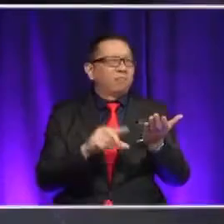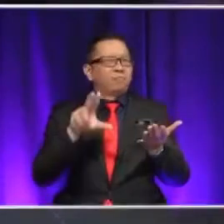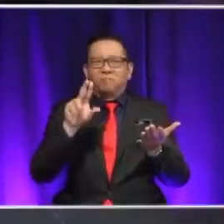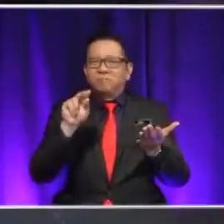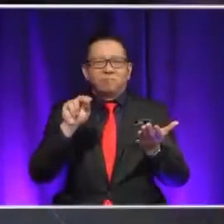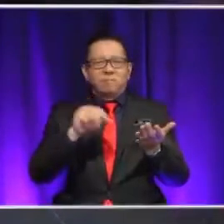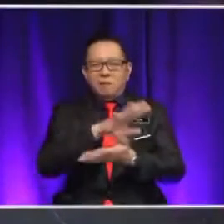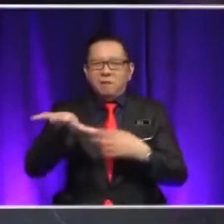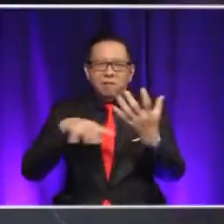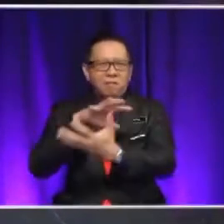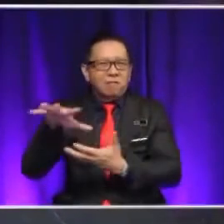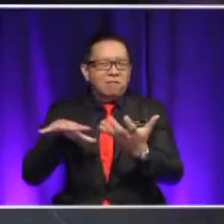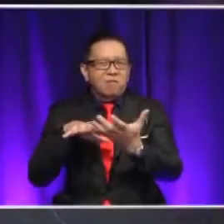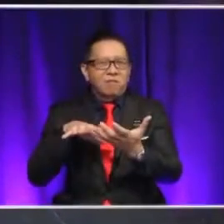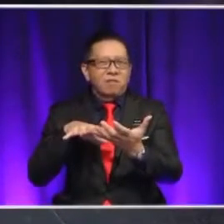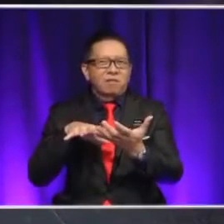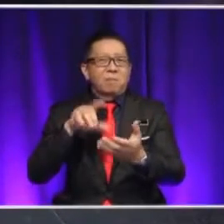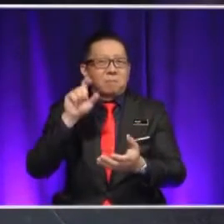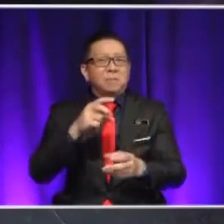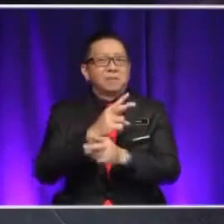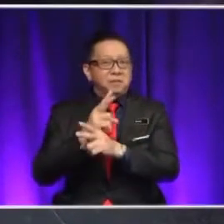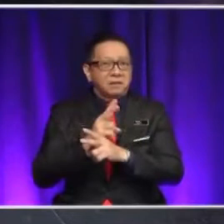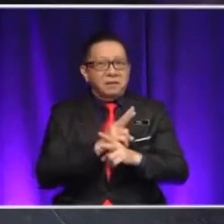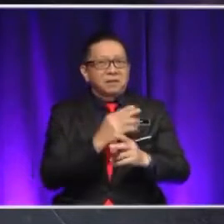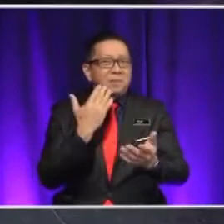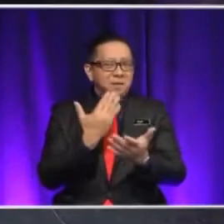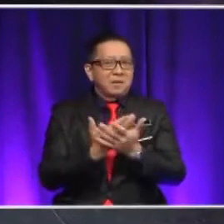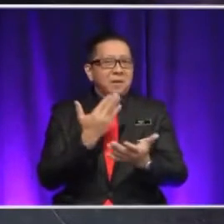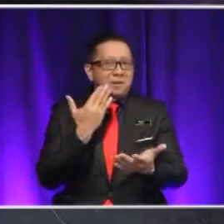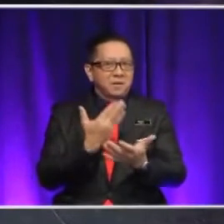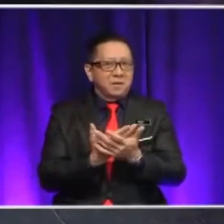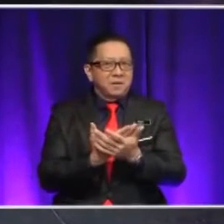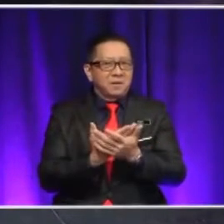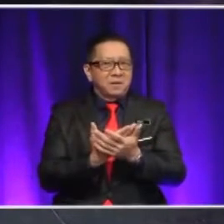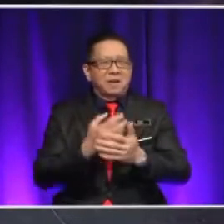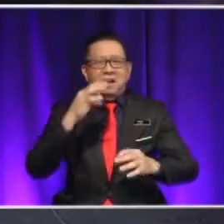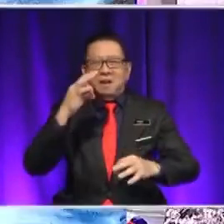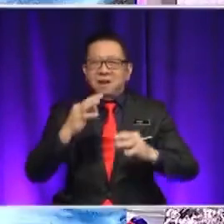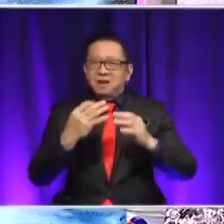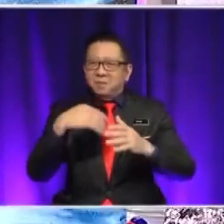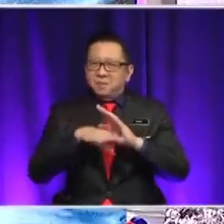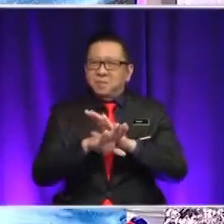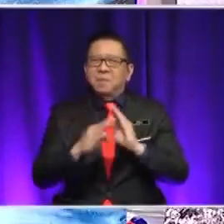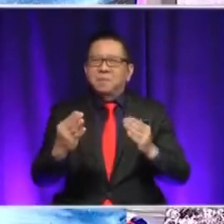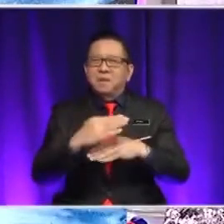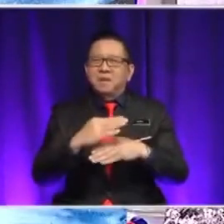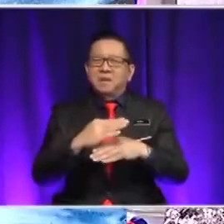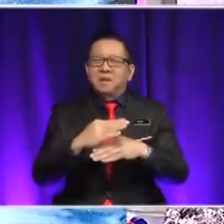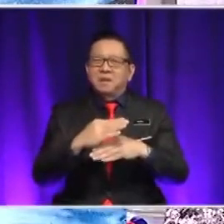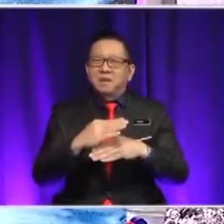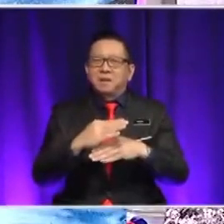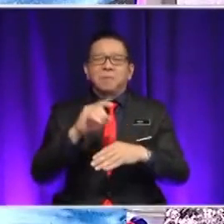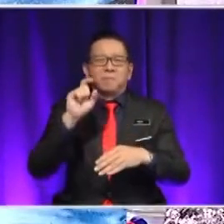keadaan tuh kalau udah Guna Kita pernah anda simpan baliho betul-betul dari dalam bilik Raja pastikan meja kita